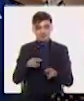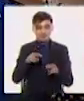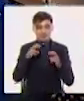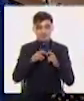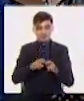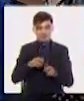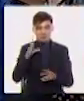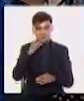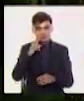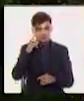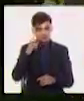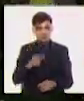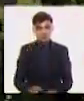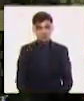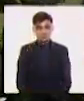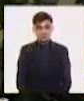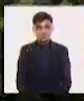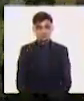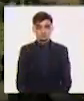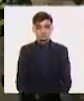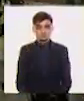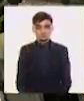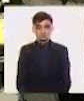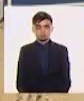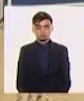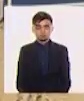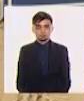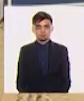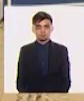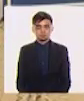тексеріс болуы мүмкін. Жарас Ниязбек, Влад Шишко, Информбюро, Алматы облысы.